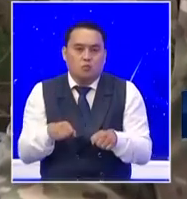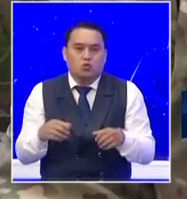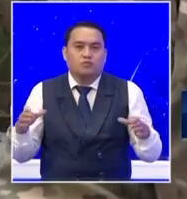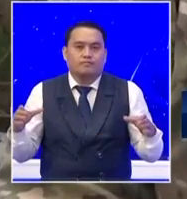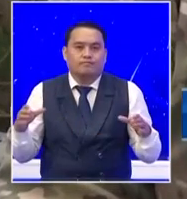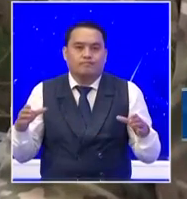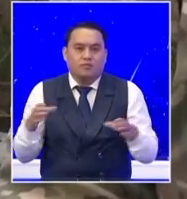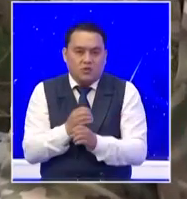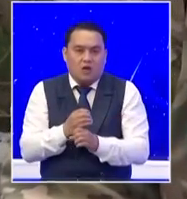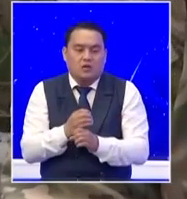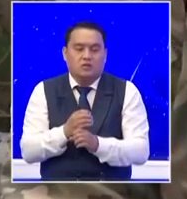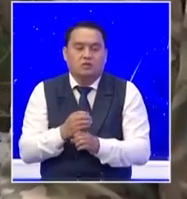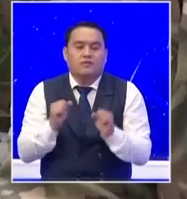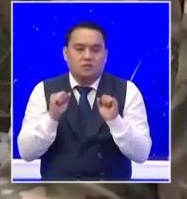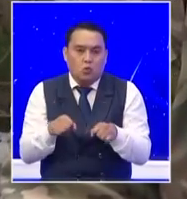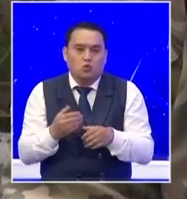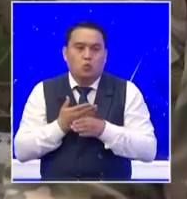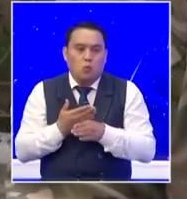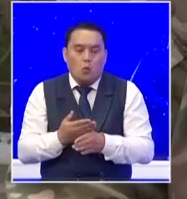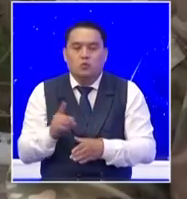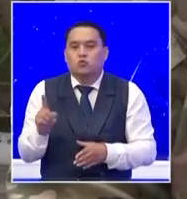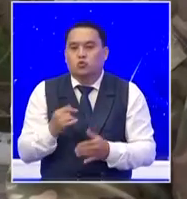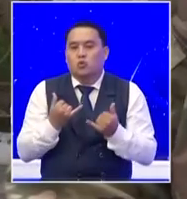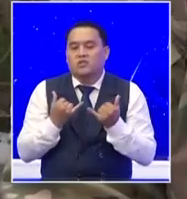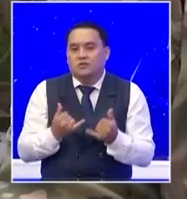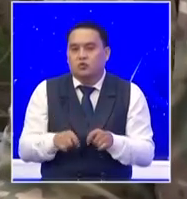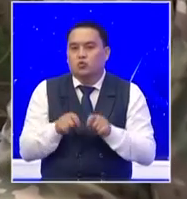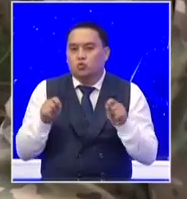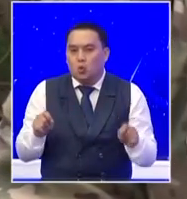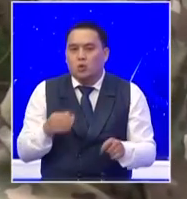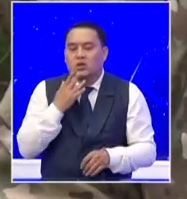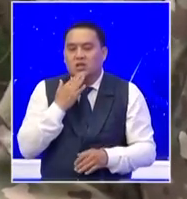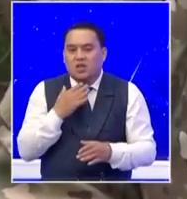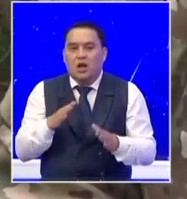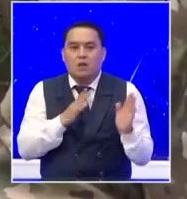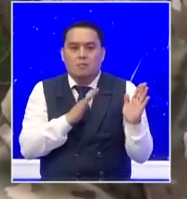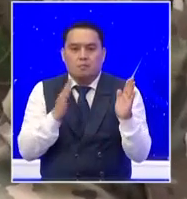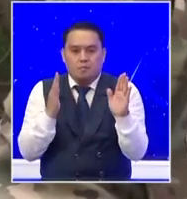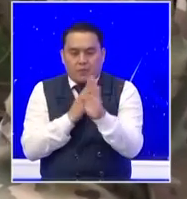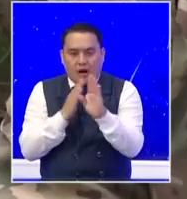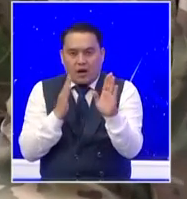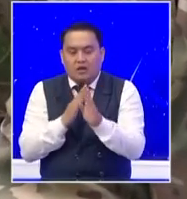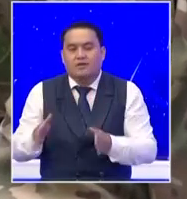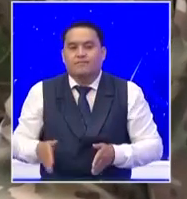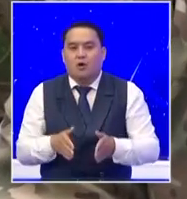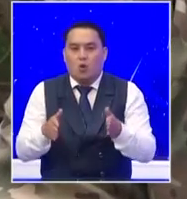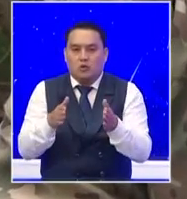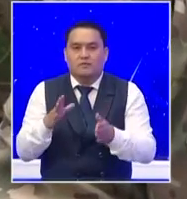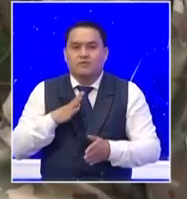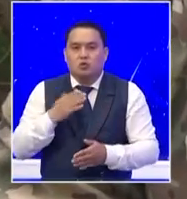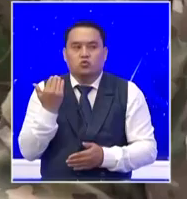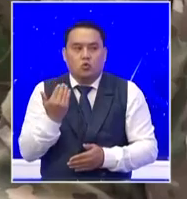численность сильно бы сократилась. Благодаря тому, что здесь создан национальный парк, можно сказать, что